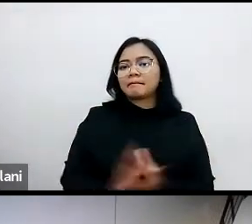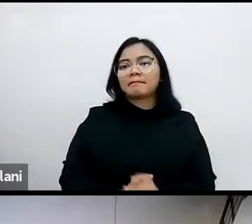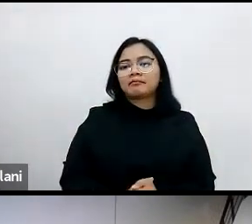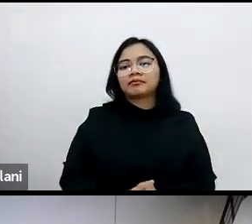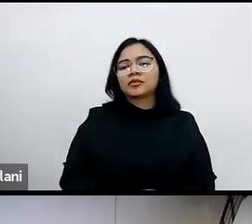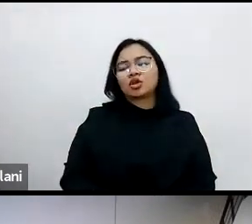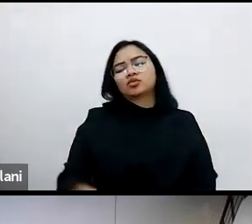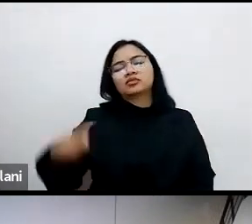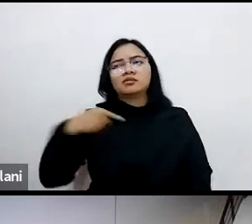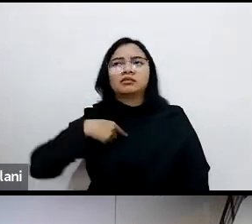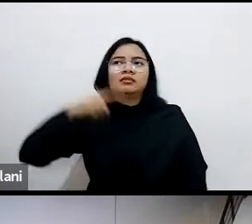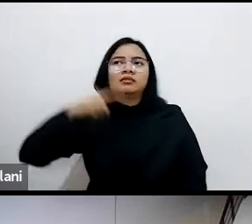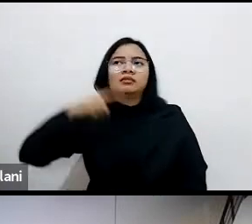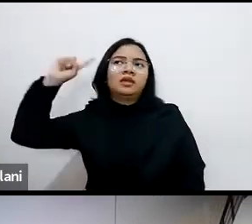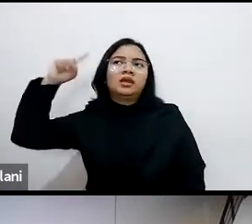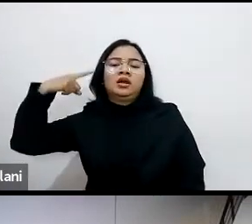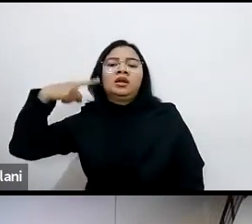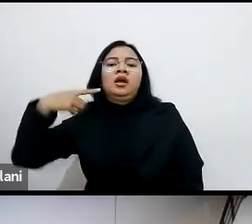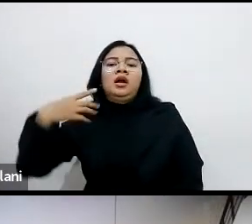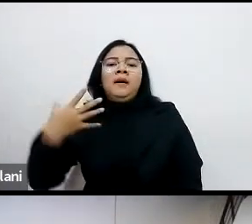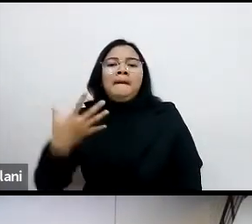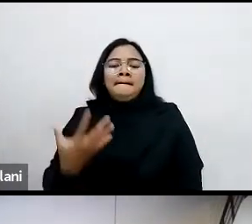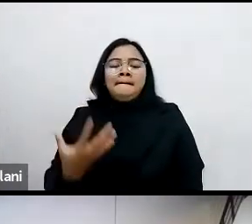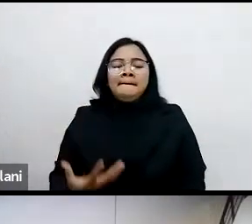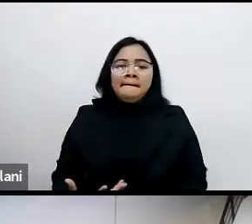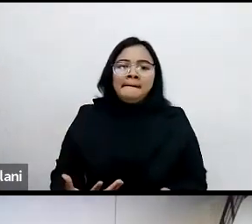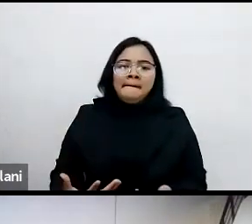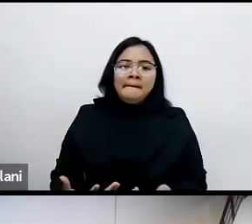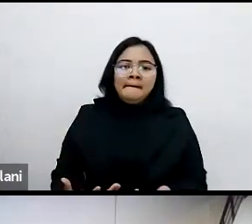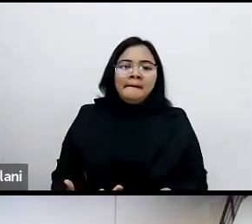yang barangkali